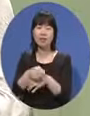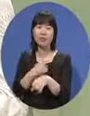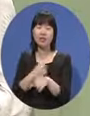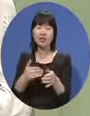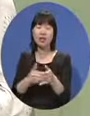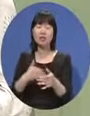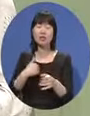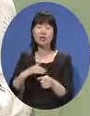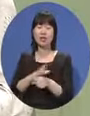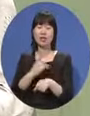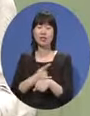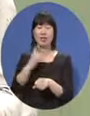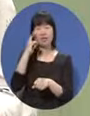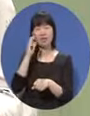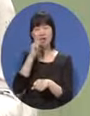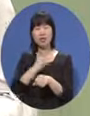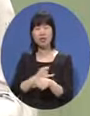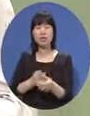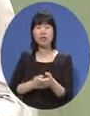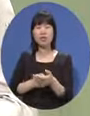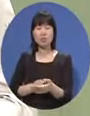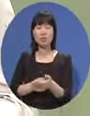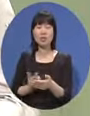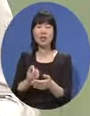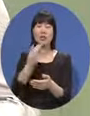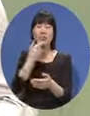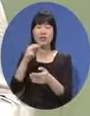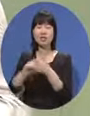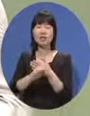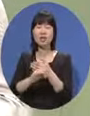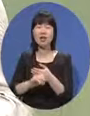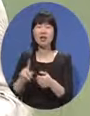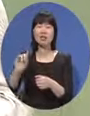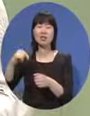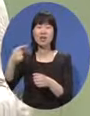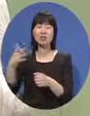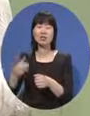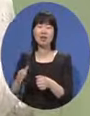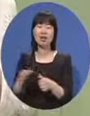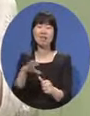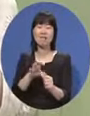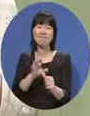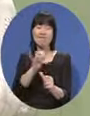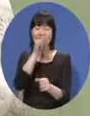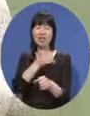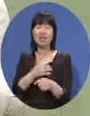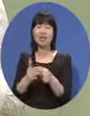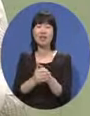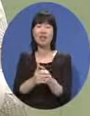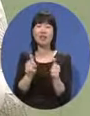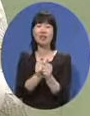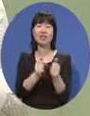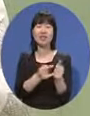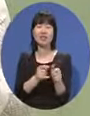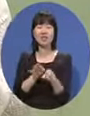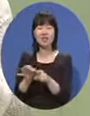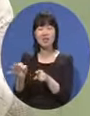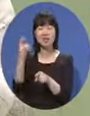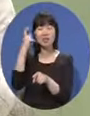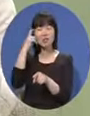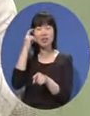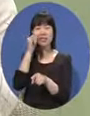지만 날 사랑한다고 해야돼 요구를 빨리 안 들어주면 그 다음에 최근 해요 아 이 책은 이 남자들한테 잔소리로 두면 초